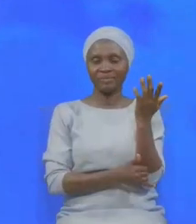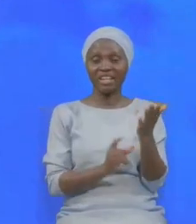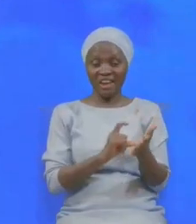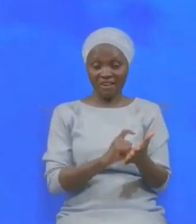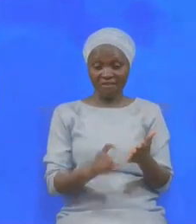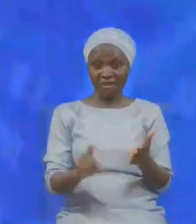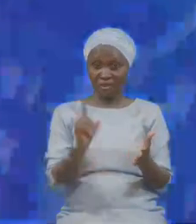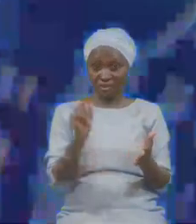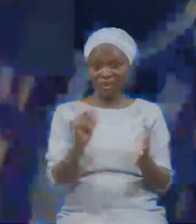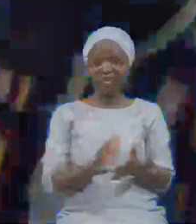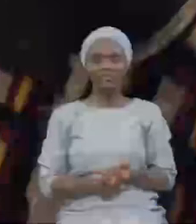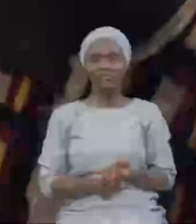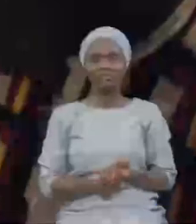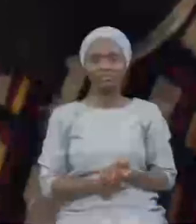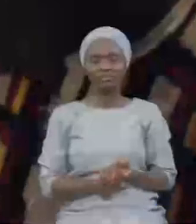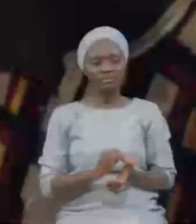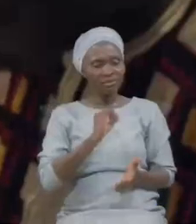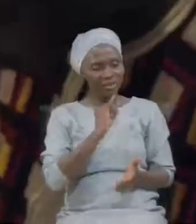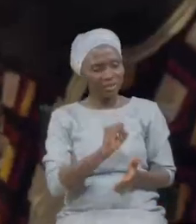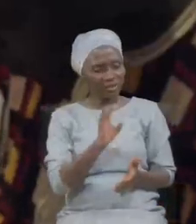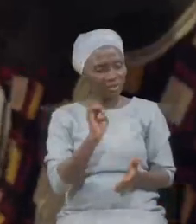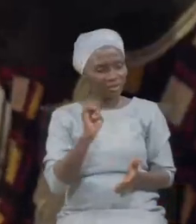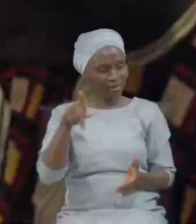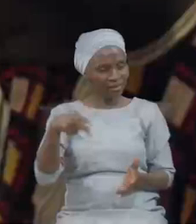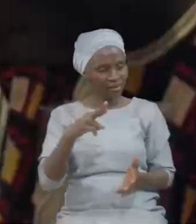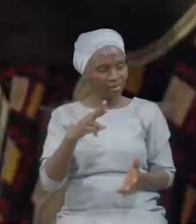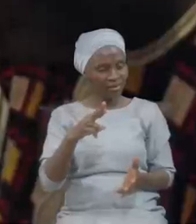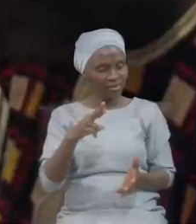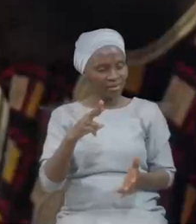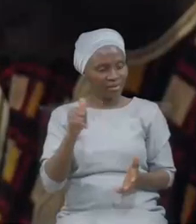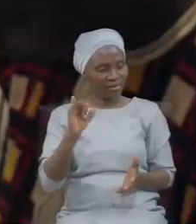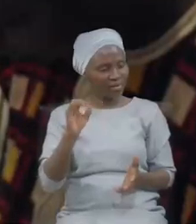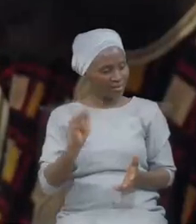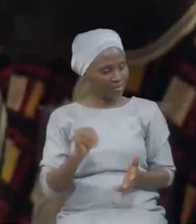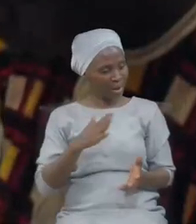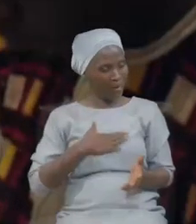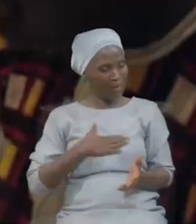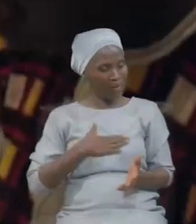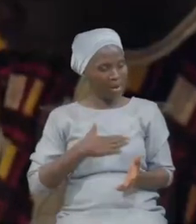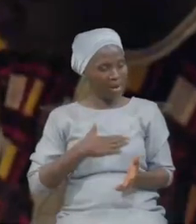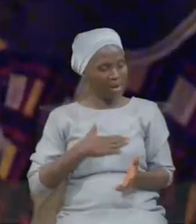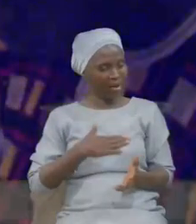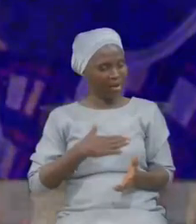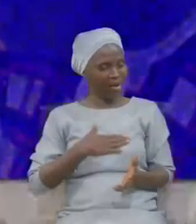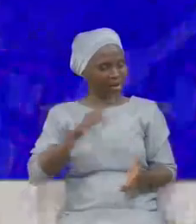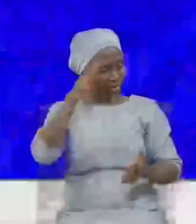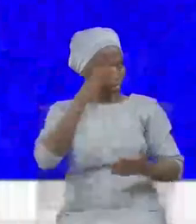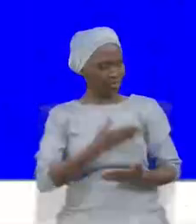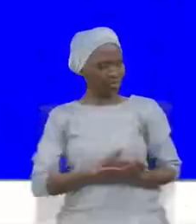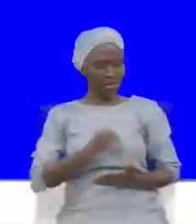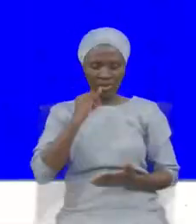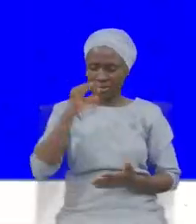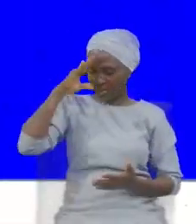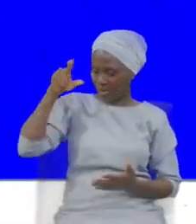Voilà le verset 20. Ephraïm est-il donc pour moi un fils chéri, un enfant qui fait mes